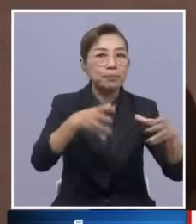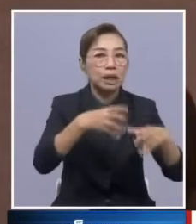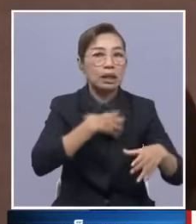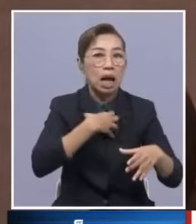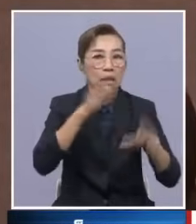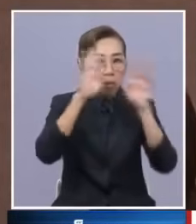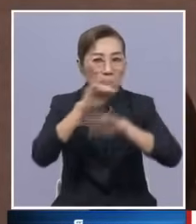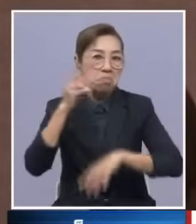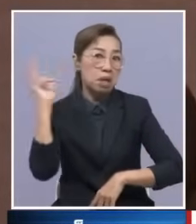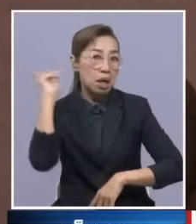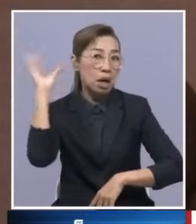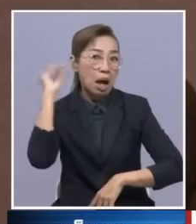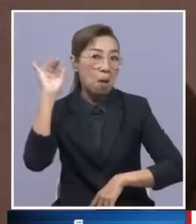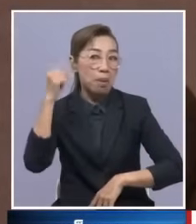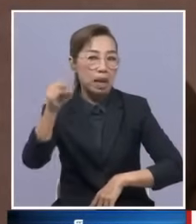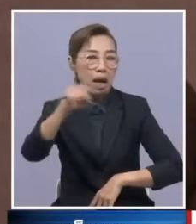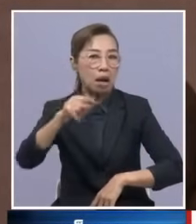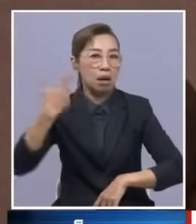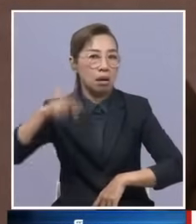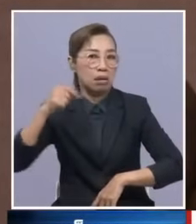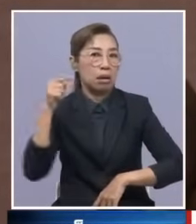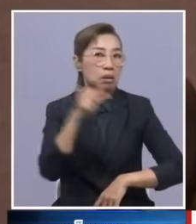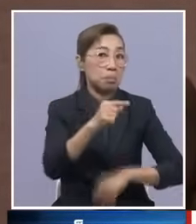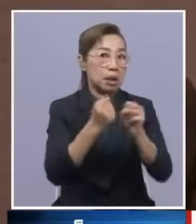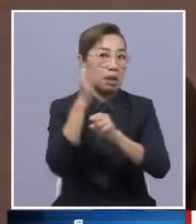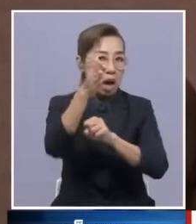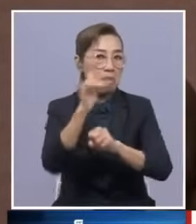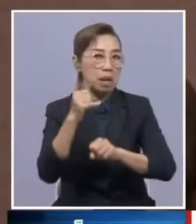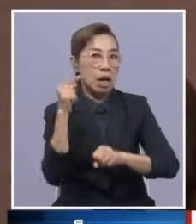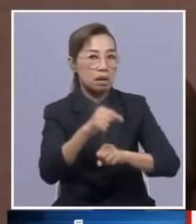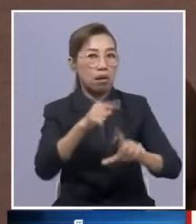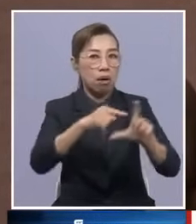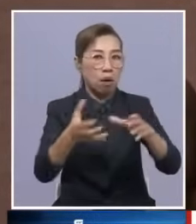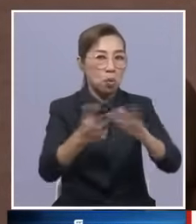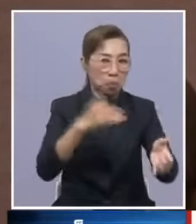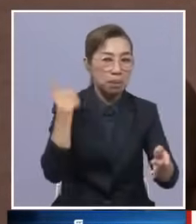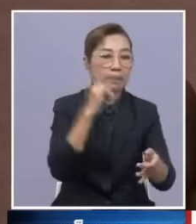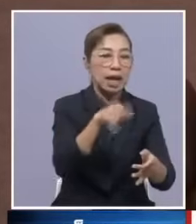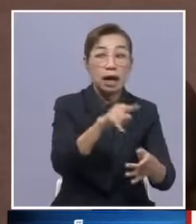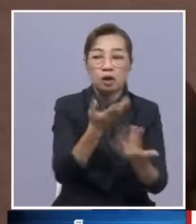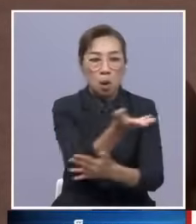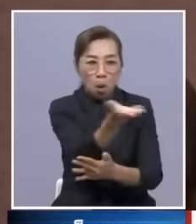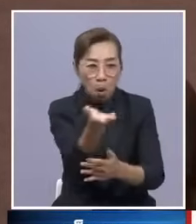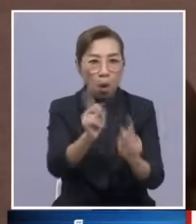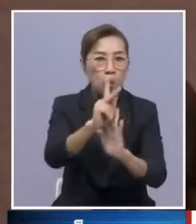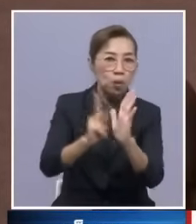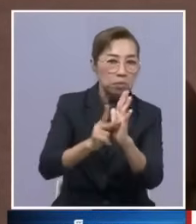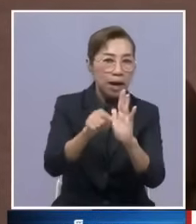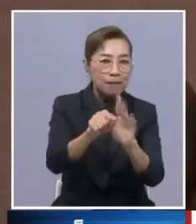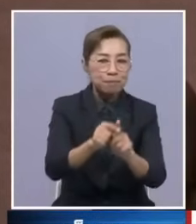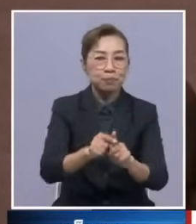าณการยุบพรรคล้างไพ่การเมืองที่ต้องจับตาในปีหน้าหรือแม้แต่การเลือกตั้งที่จะเกิดขึ้นในอนาคตด้วยยิ่งไ